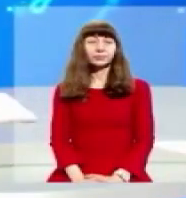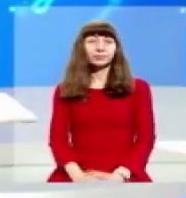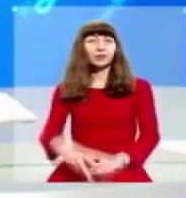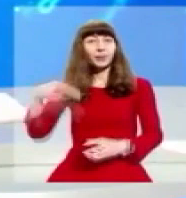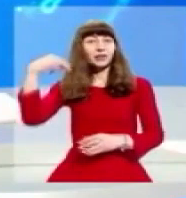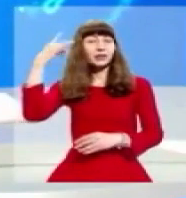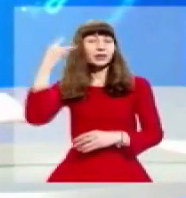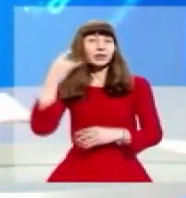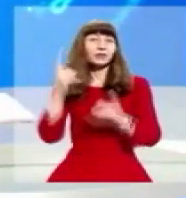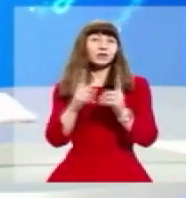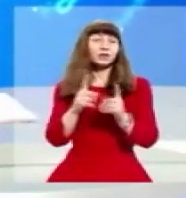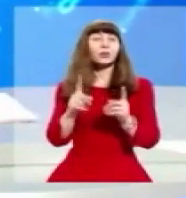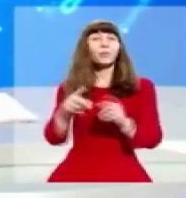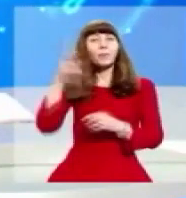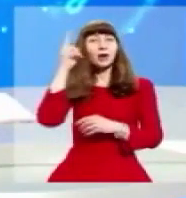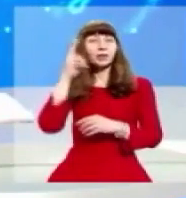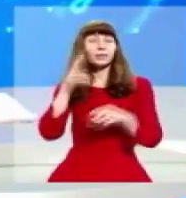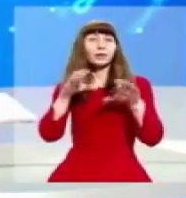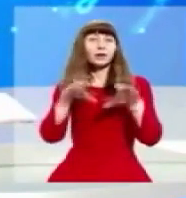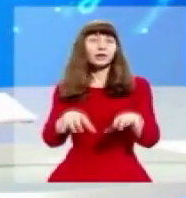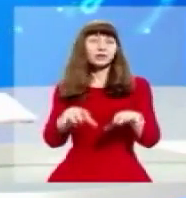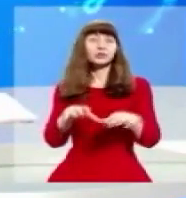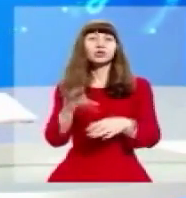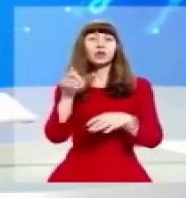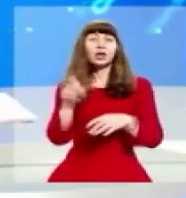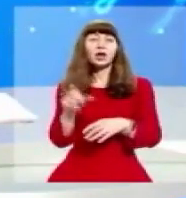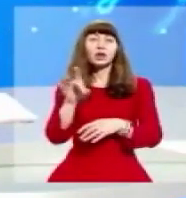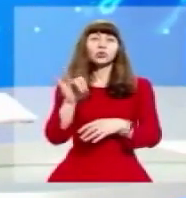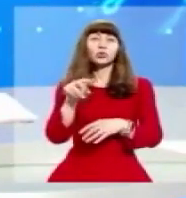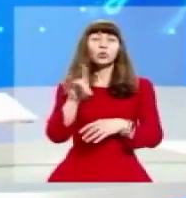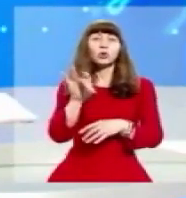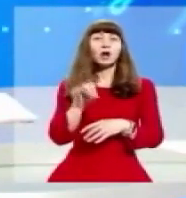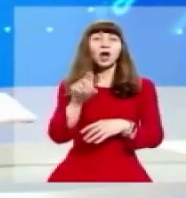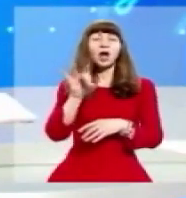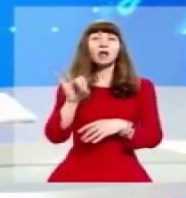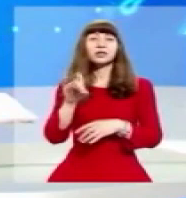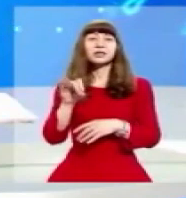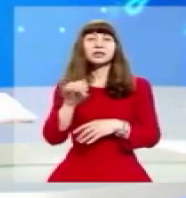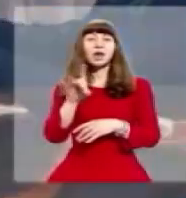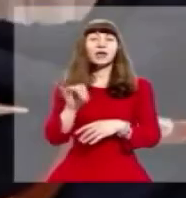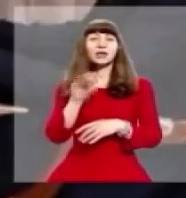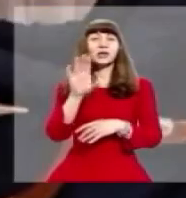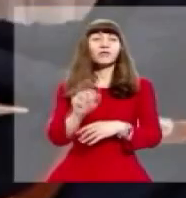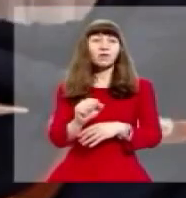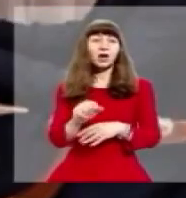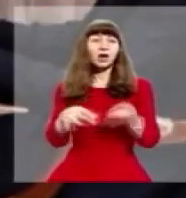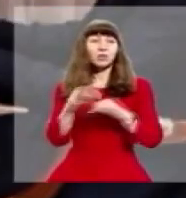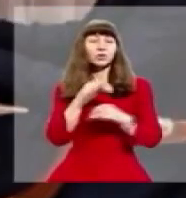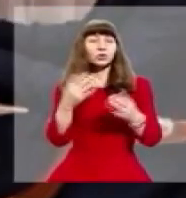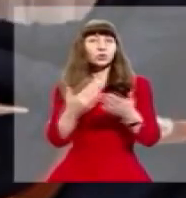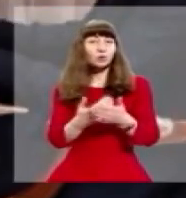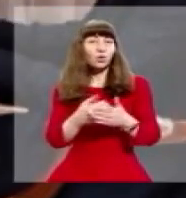Глава государства принял уполномоченного по правам человека Артура Ластаева. В ходе встречи были обсуждены новые